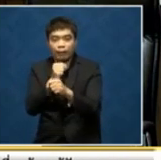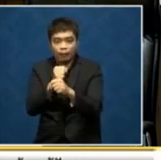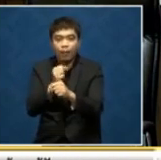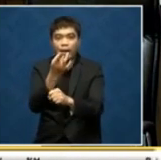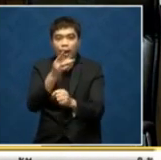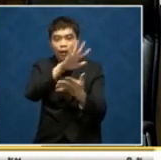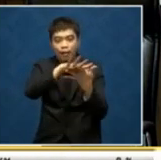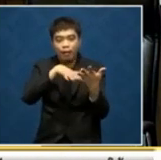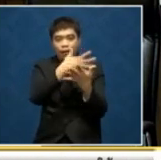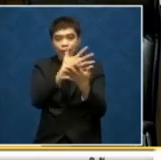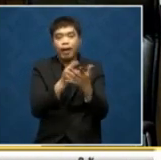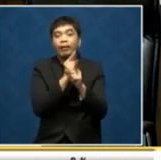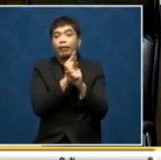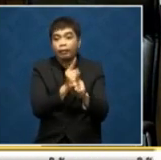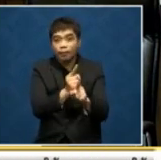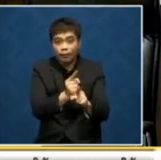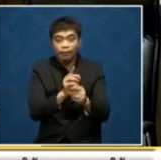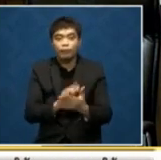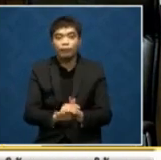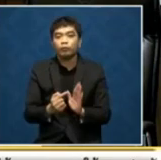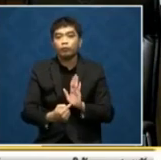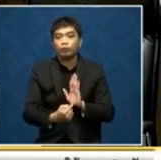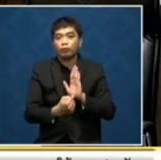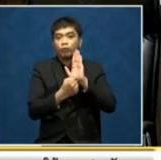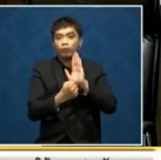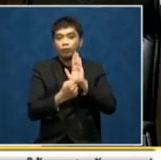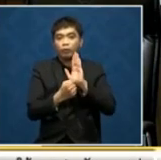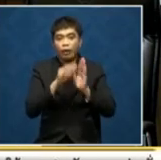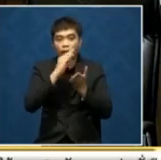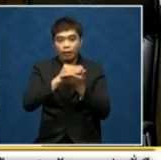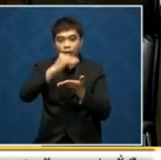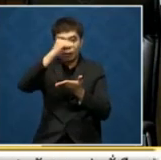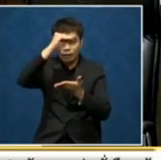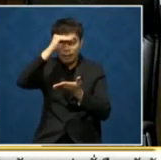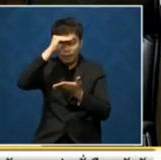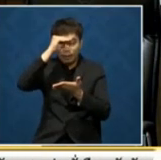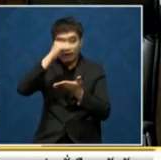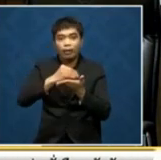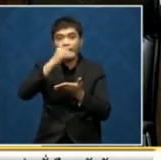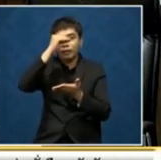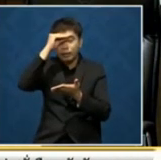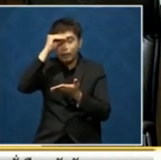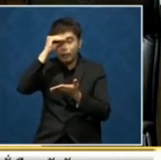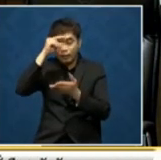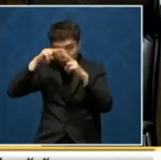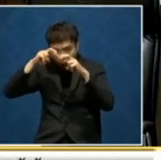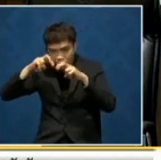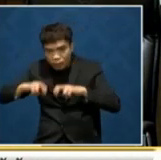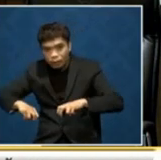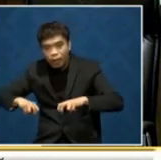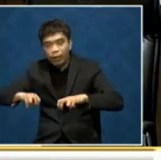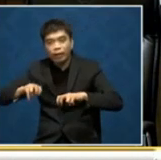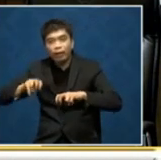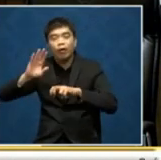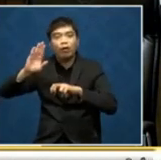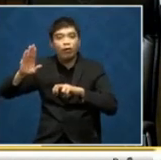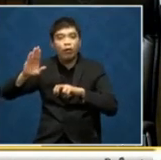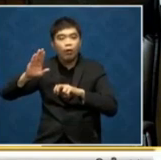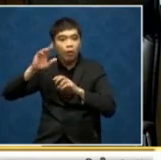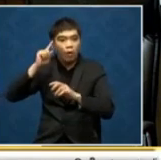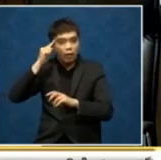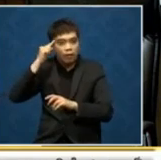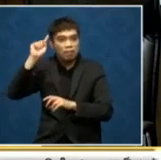เราได้นำนำเรียนกันมานะครับอ่าเช่นยกตัวอย่างในเรื่องของการศึกษาอัจฉริยะนะครับหลายท่านก็ได้นำเสนอแล้วรูปแบบการศึกษาอัจฉริยะ